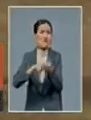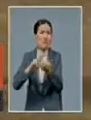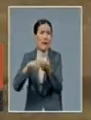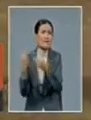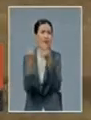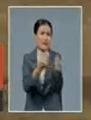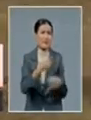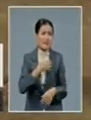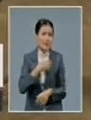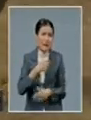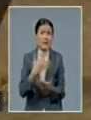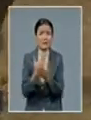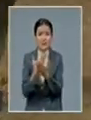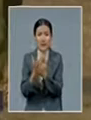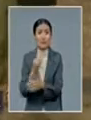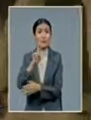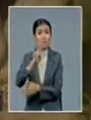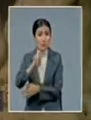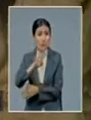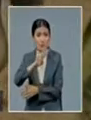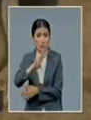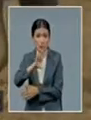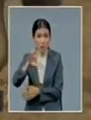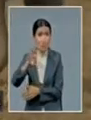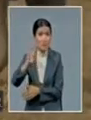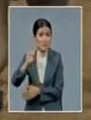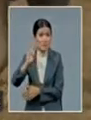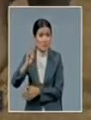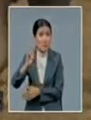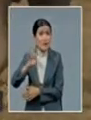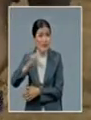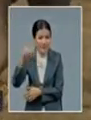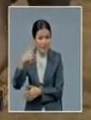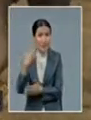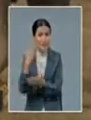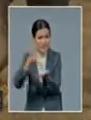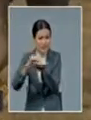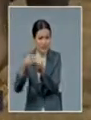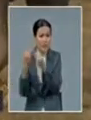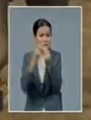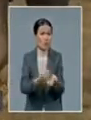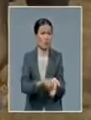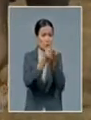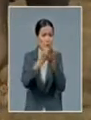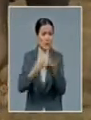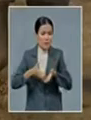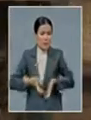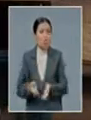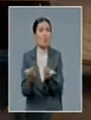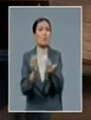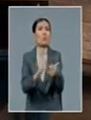าทสำหรับใช้ในการสืบพันธุ์ของมันหลังจากที่ความพยายามผสมพันธุ์ตามธรรมชาตินั้นล้มเหลวค่ะ ครับน